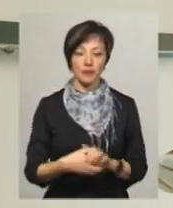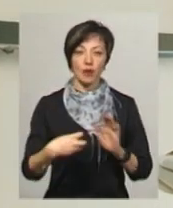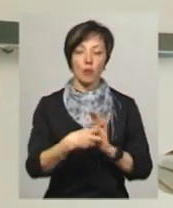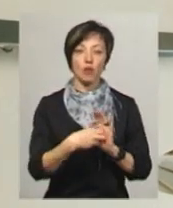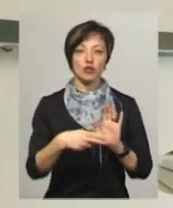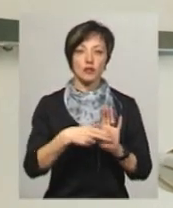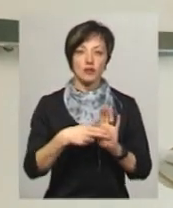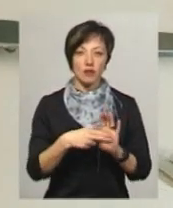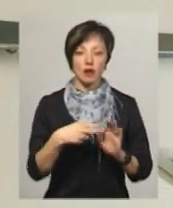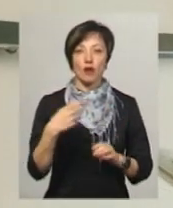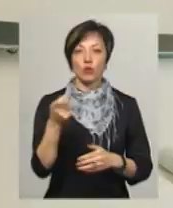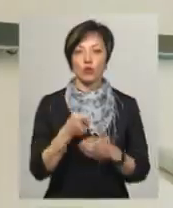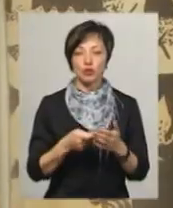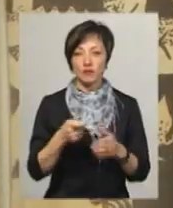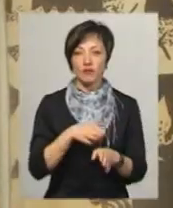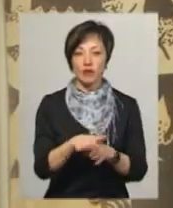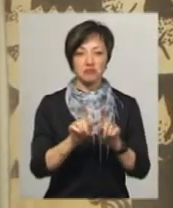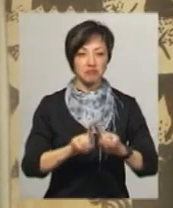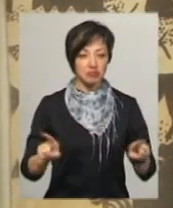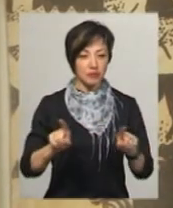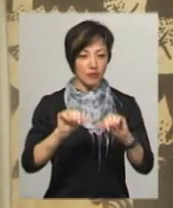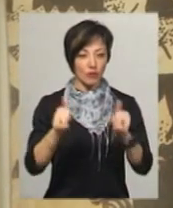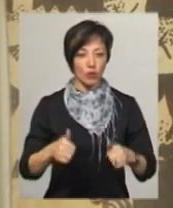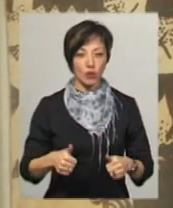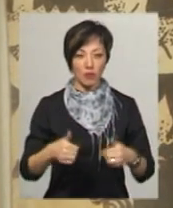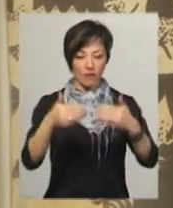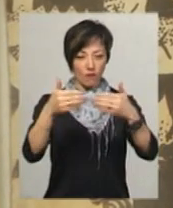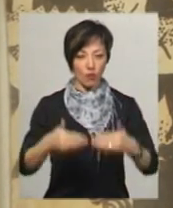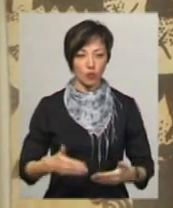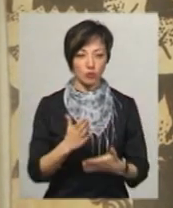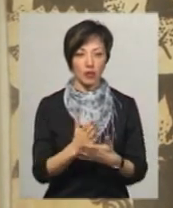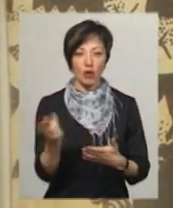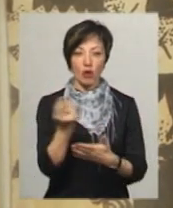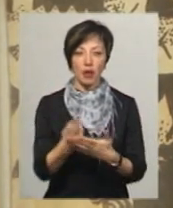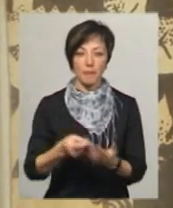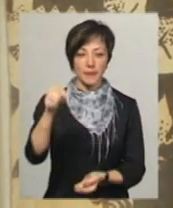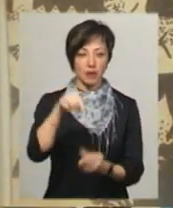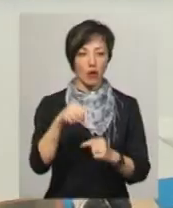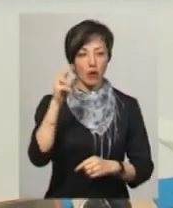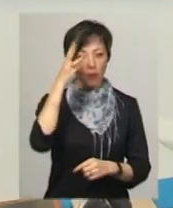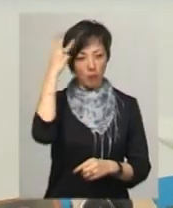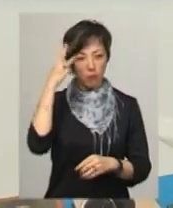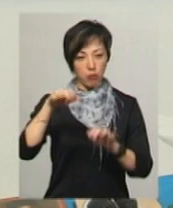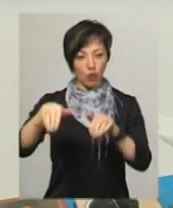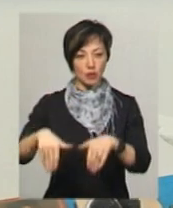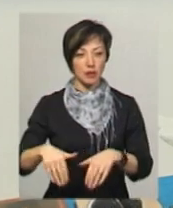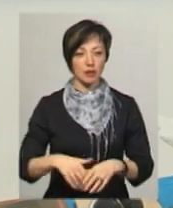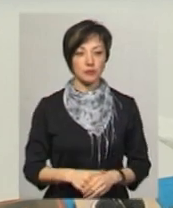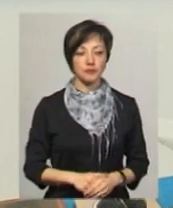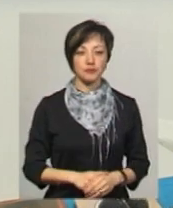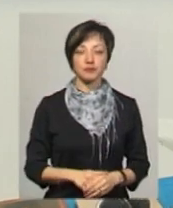художника Володимира Гагенмейстера виконана у незвичній манері. Фоном портрету є орнамент, притаманний Поділлю. Він